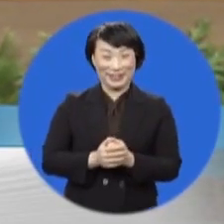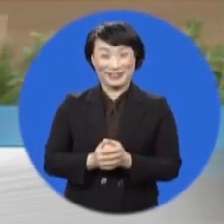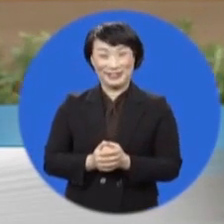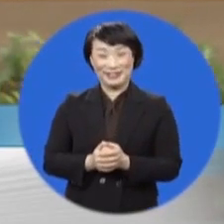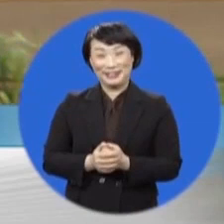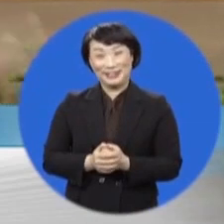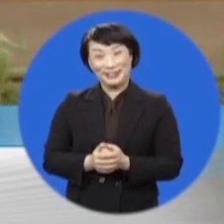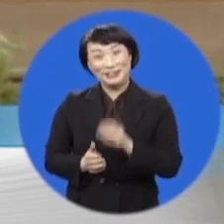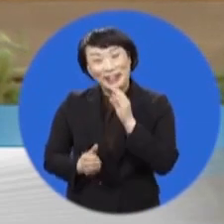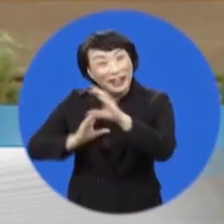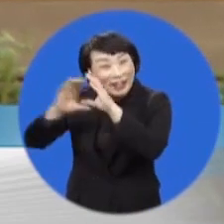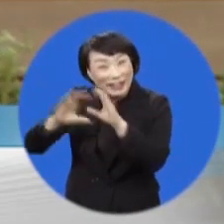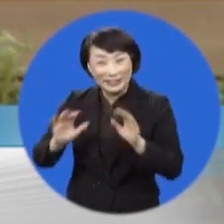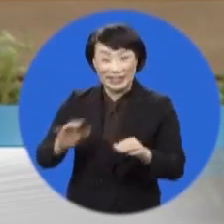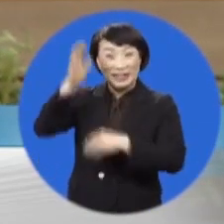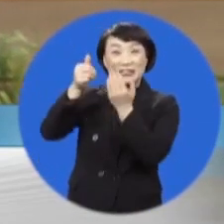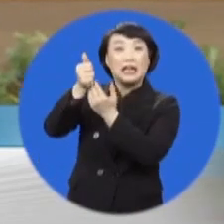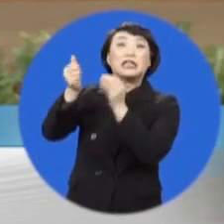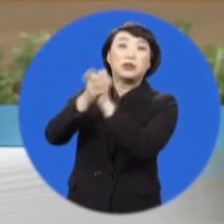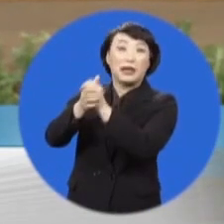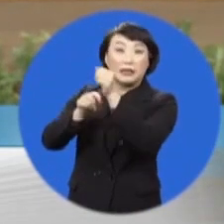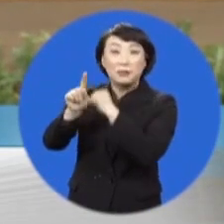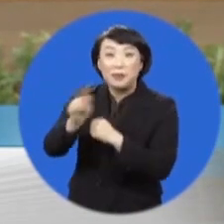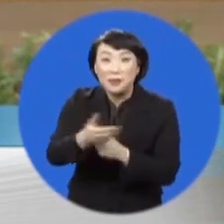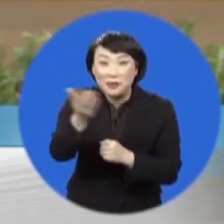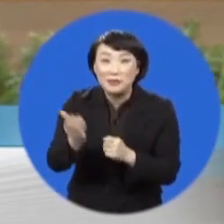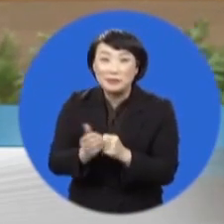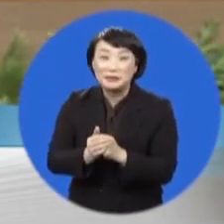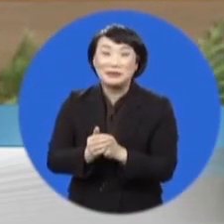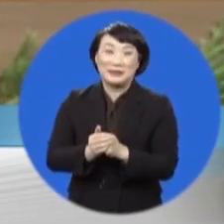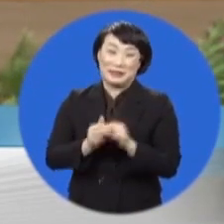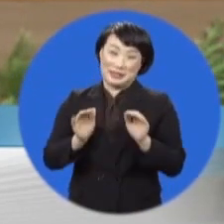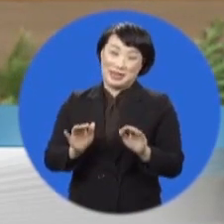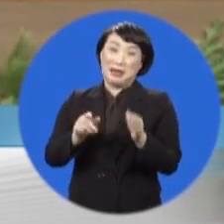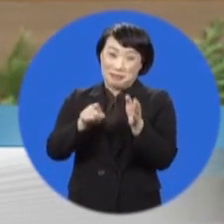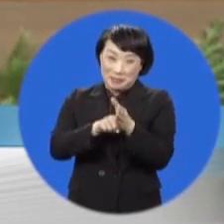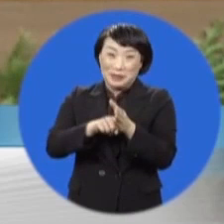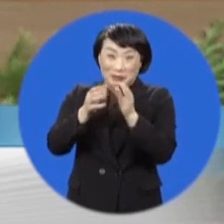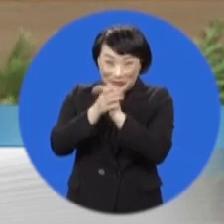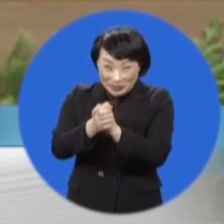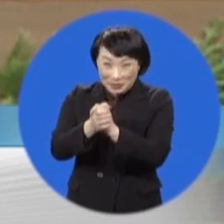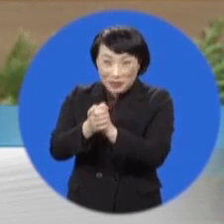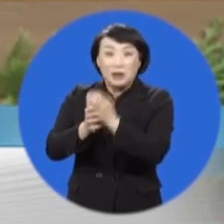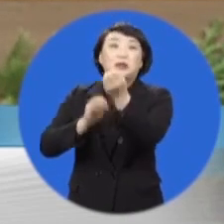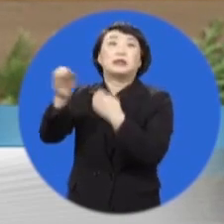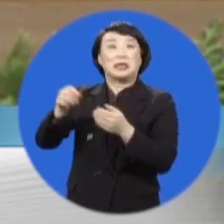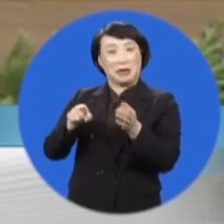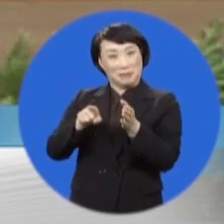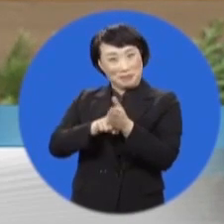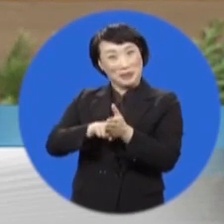에 그래서 내게 기도 안 많이 무슨 얘기냐 그래서 믿구 구한 것은 반응